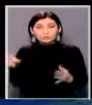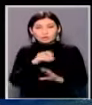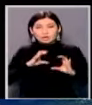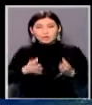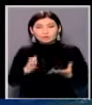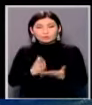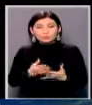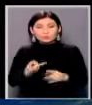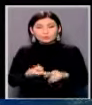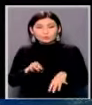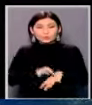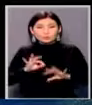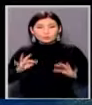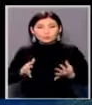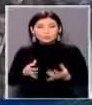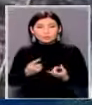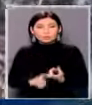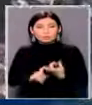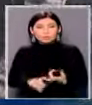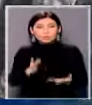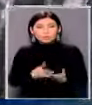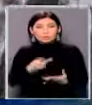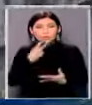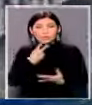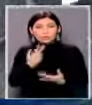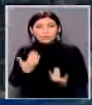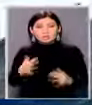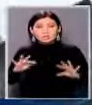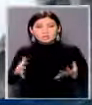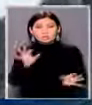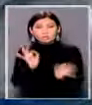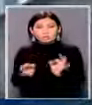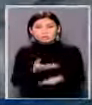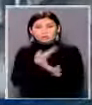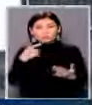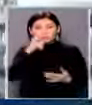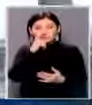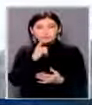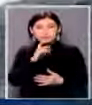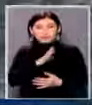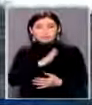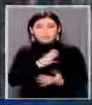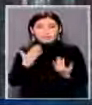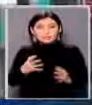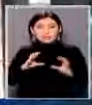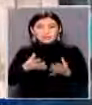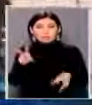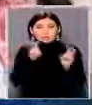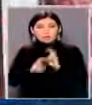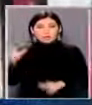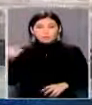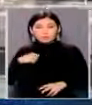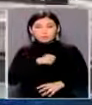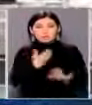әлемнің қазіргі эпидемиологиялық ахуалы осындай, көргеніміздей қазір жағдай тұрақсызданып ушығып барады. Тіпті әлем сарапшыларының